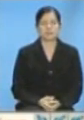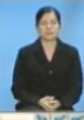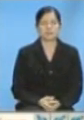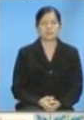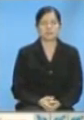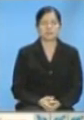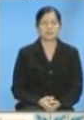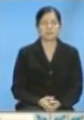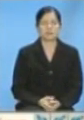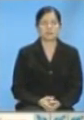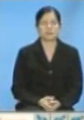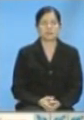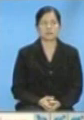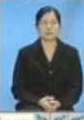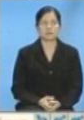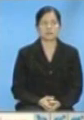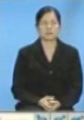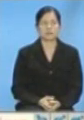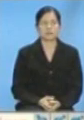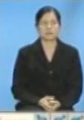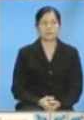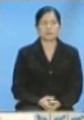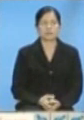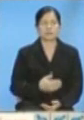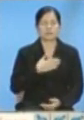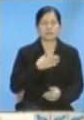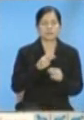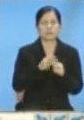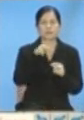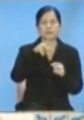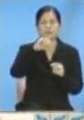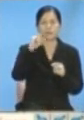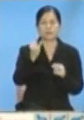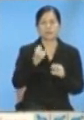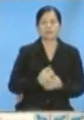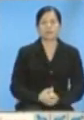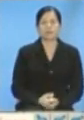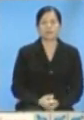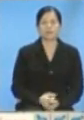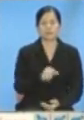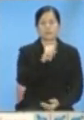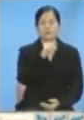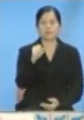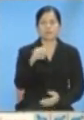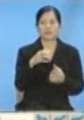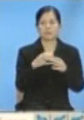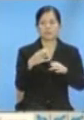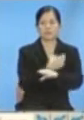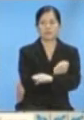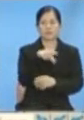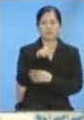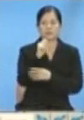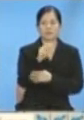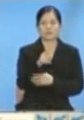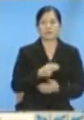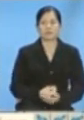ท่านประธานที่เคารพกับผมไพจิตรศรีวรขานสมาชิกสภาผู้แทนราษฎรจังหวัดนครพนมพรรคเพื่อไทยท่านประ